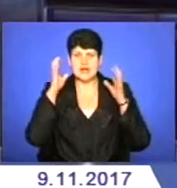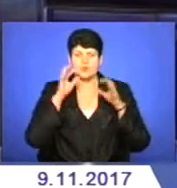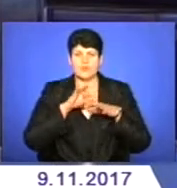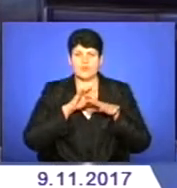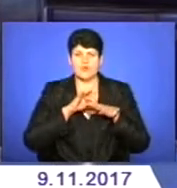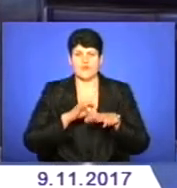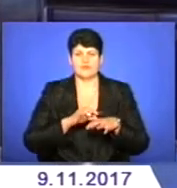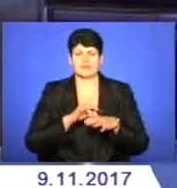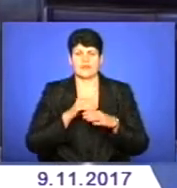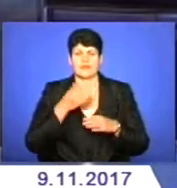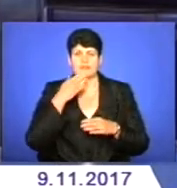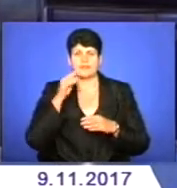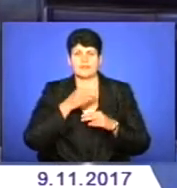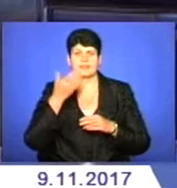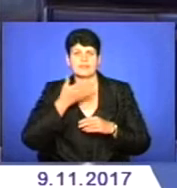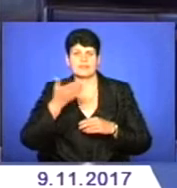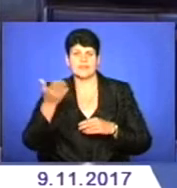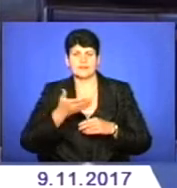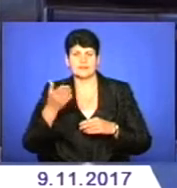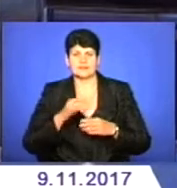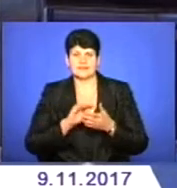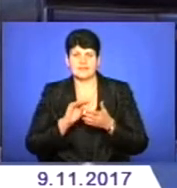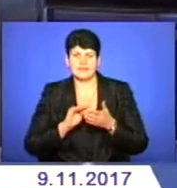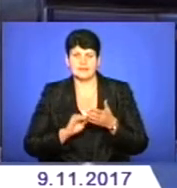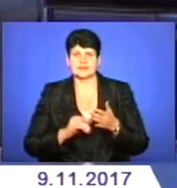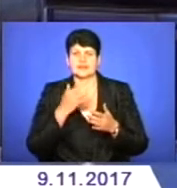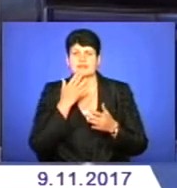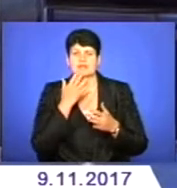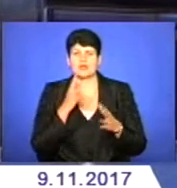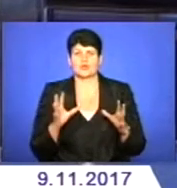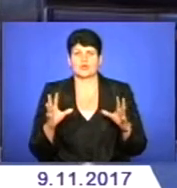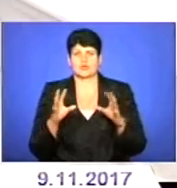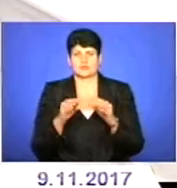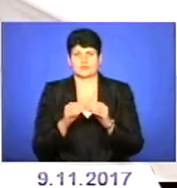радіодиктант Національної єдності. Долучилися до нього і тернопільські журналісти.